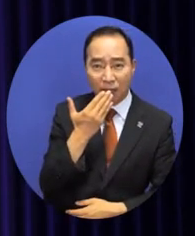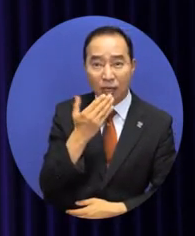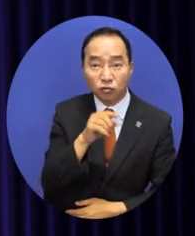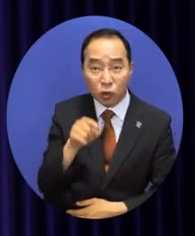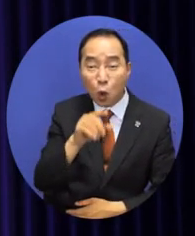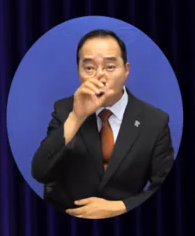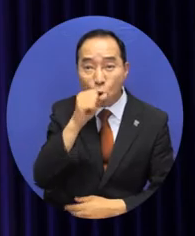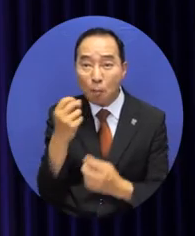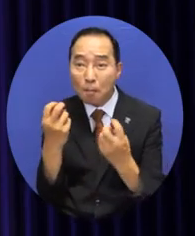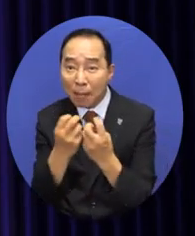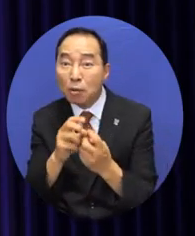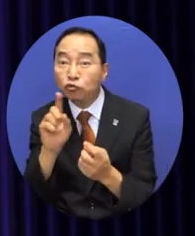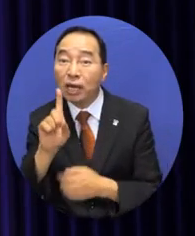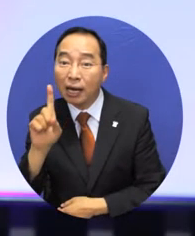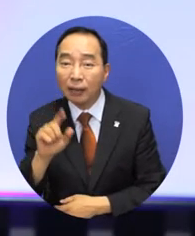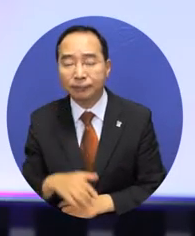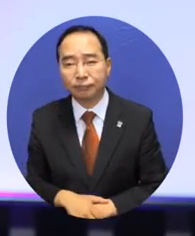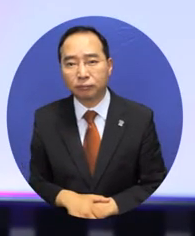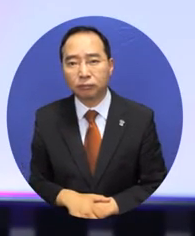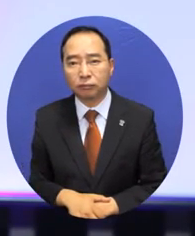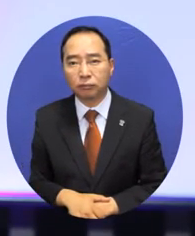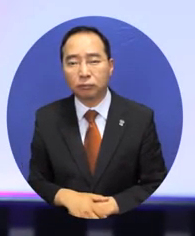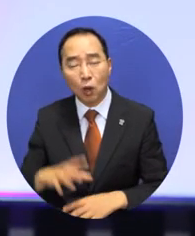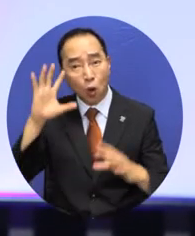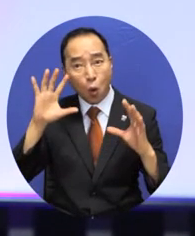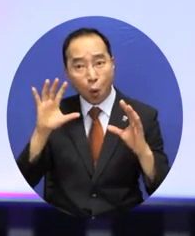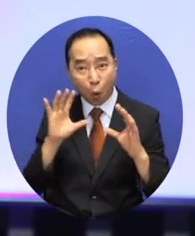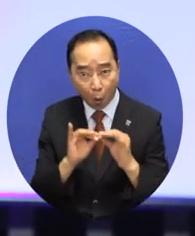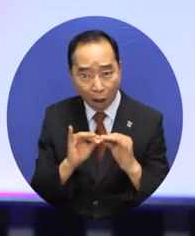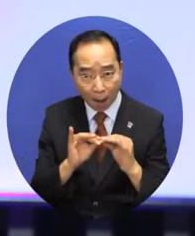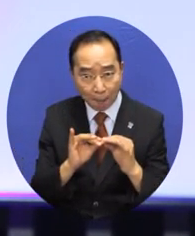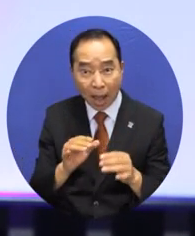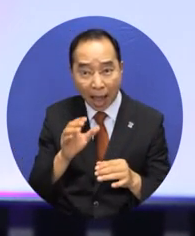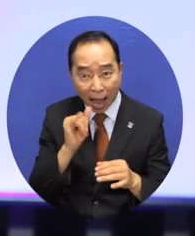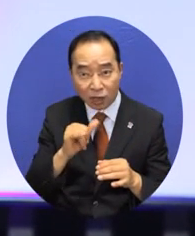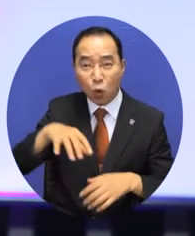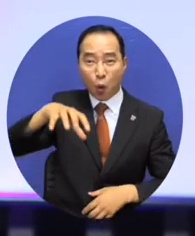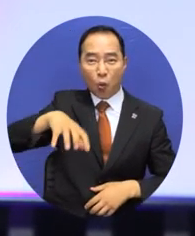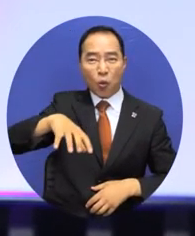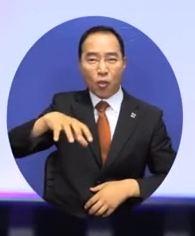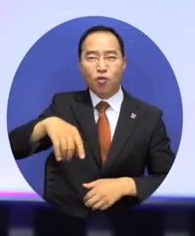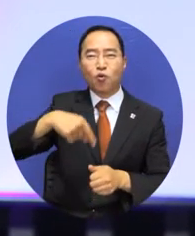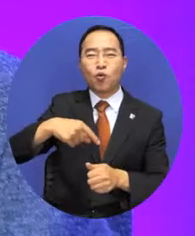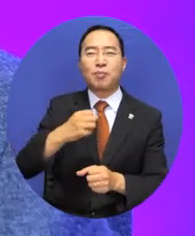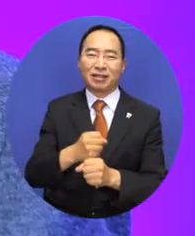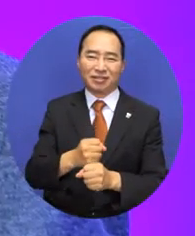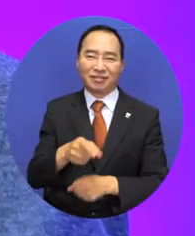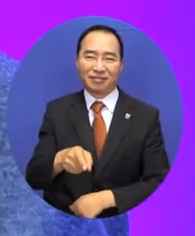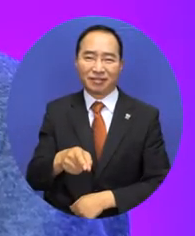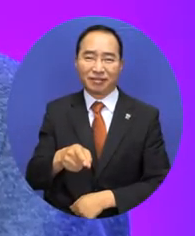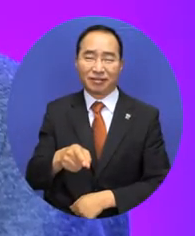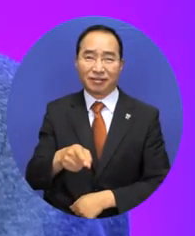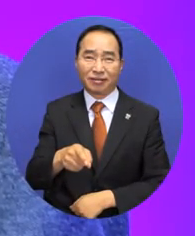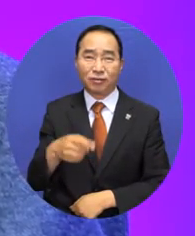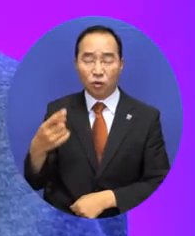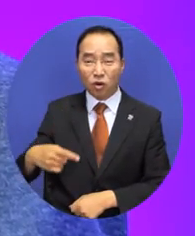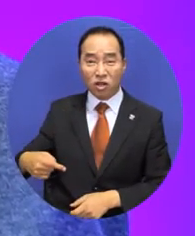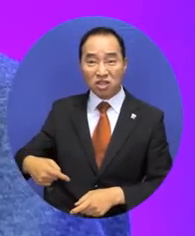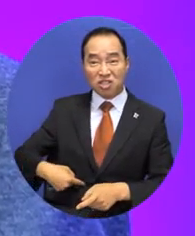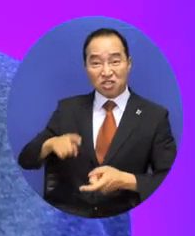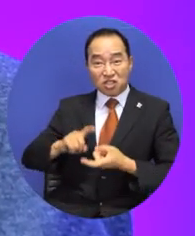좋은 방법 가운데 하나가 이 공감을 하는 그런 장을 만드는 거다. 또 정의란 것도